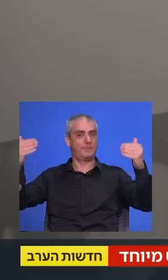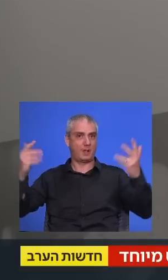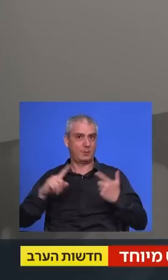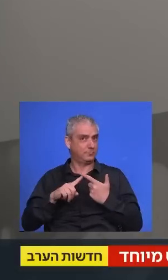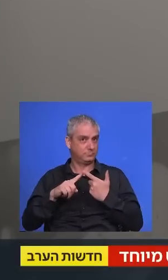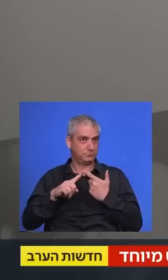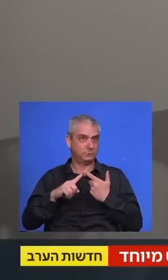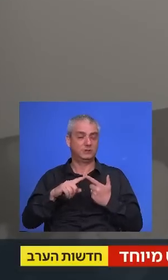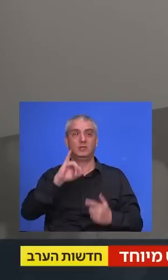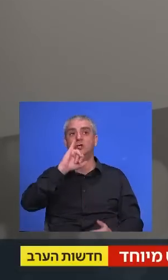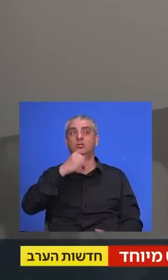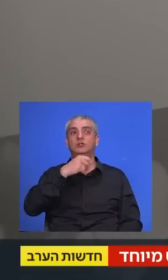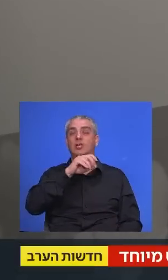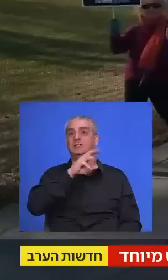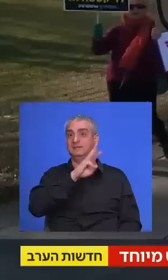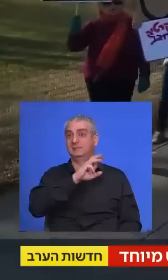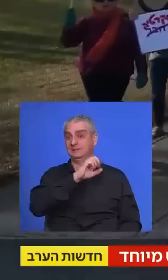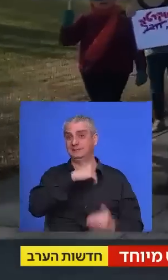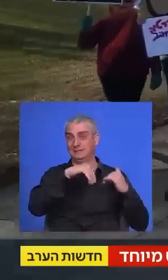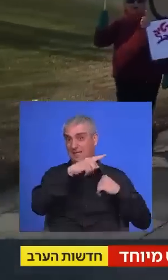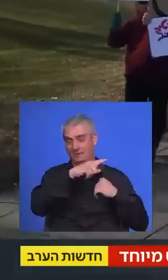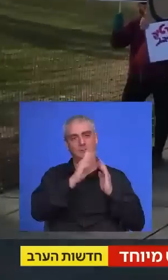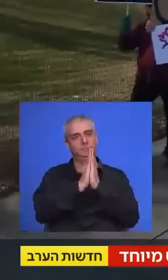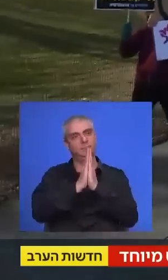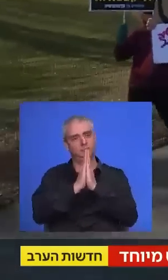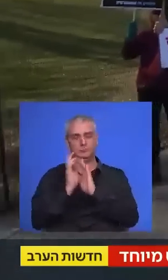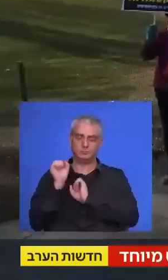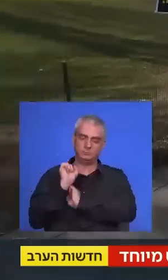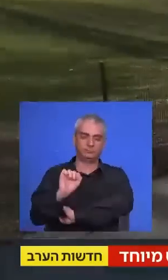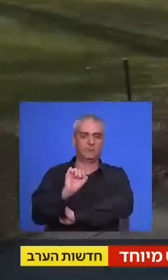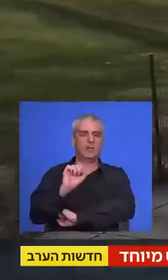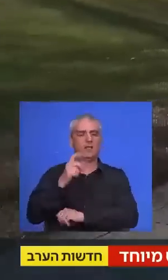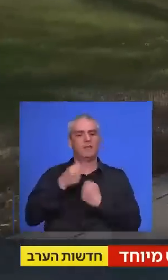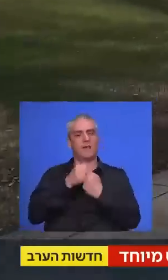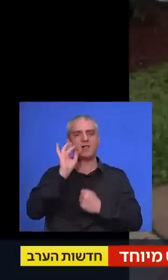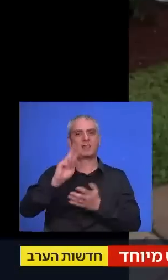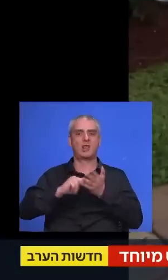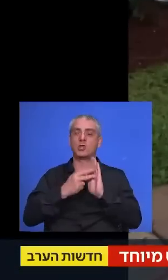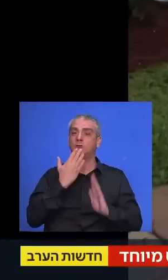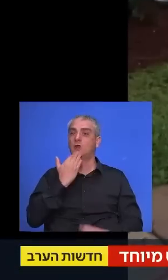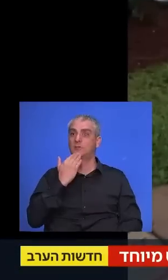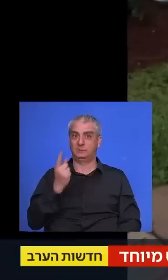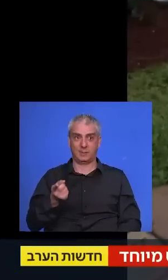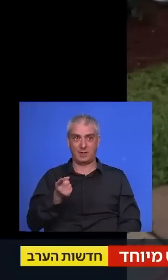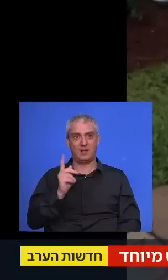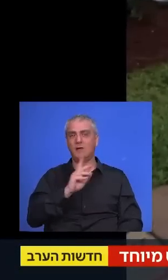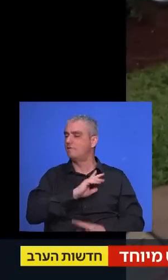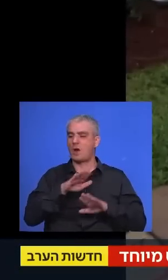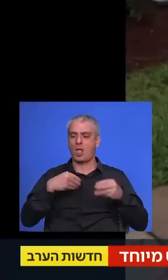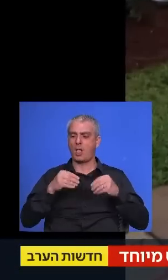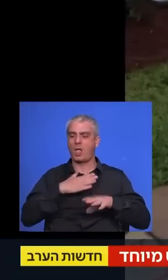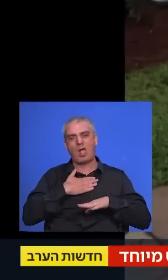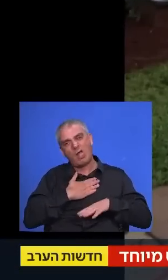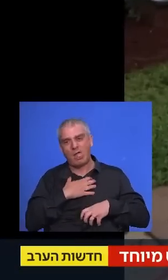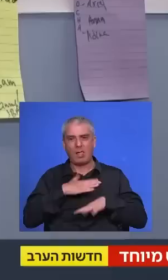ג'י סטריט ואחרים קוראים לחבריהם ביהדות אמריקה להתייצב למאבק נגד תוכניות ממשלת ישראל בלי להתנצל. הצד